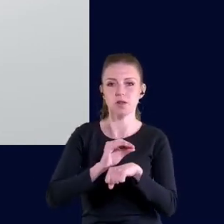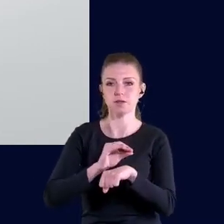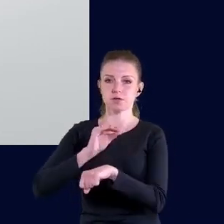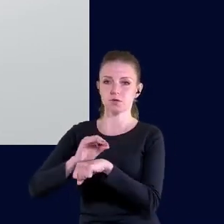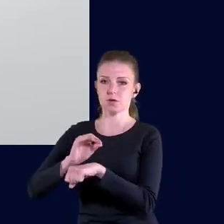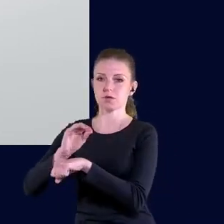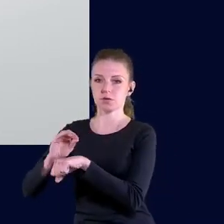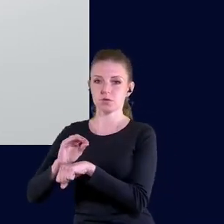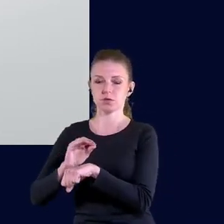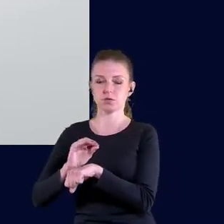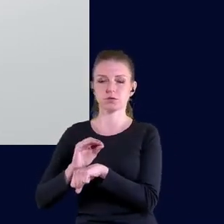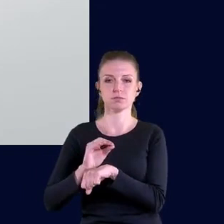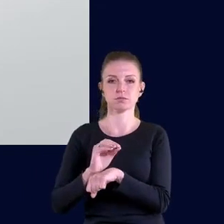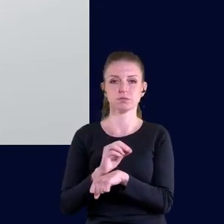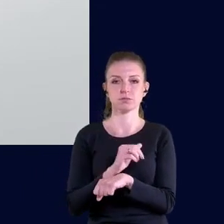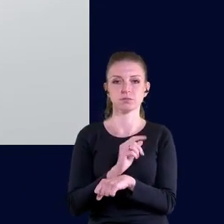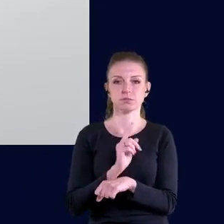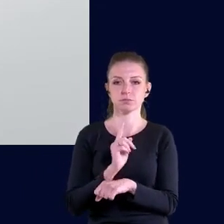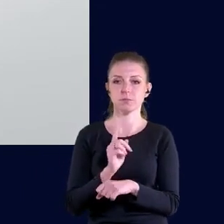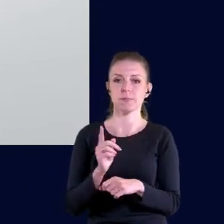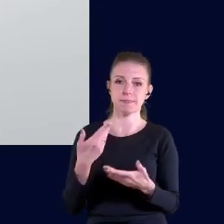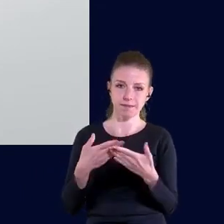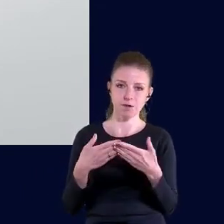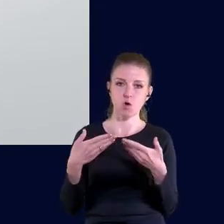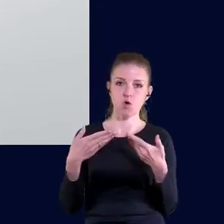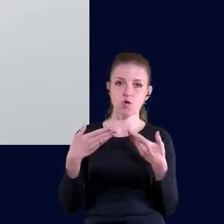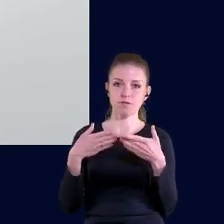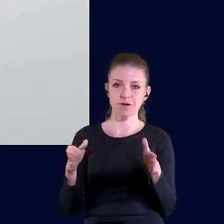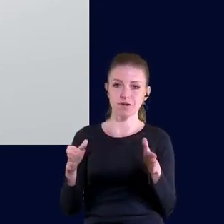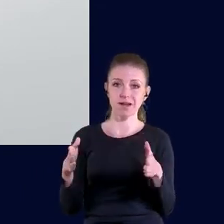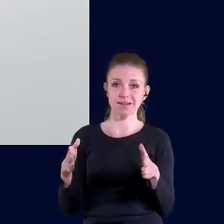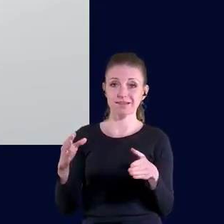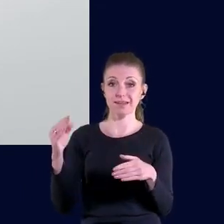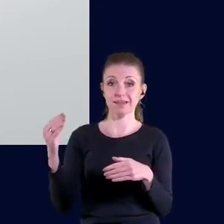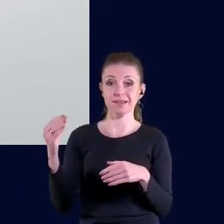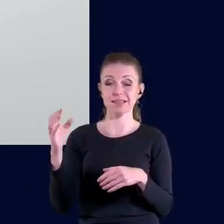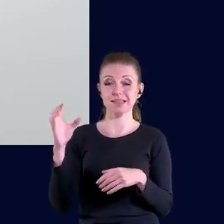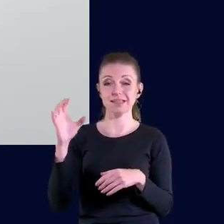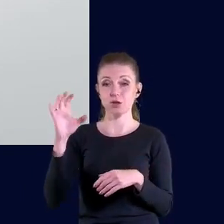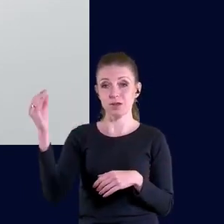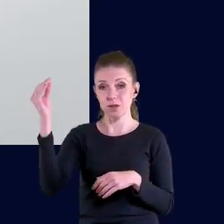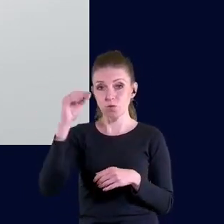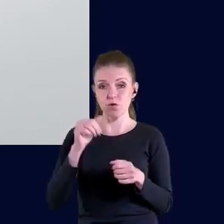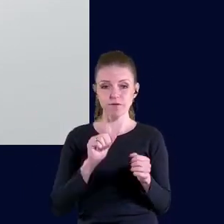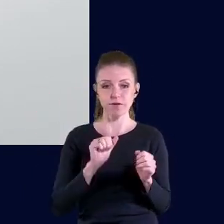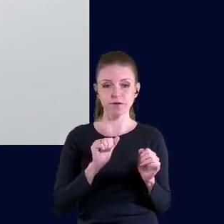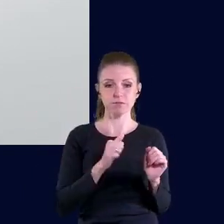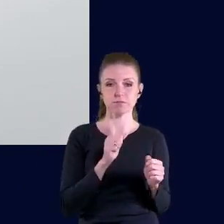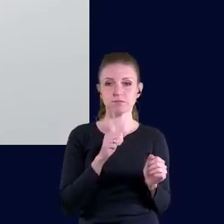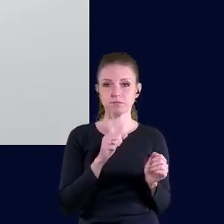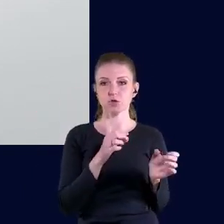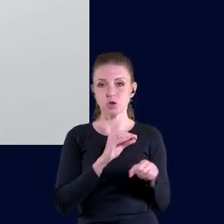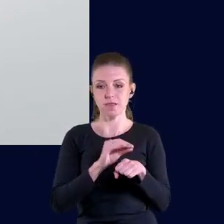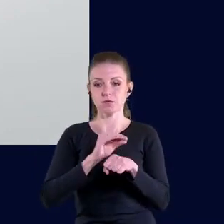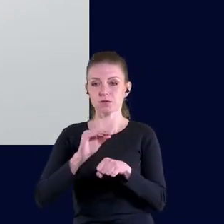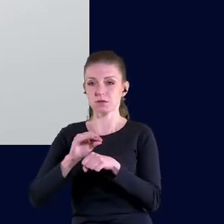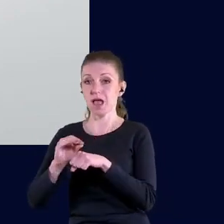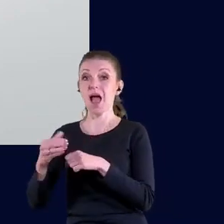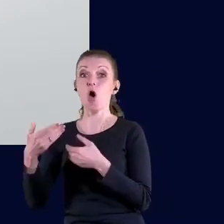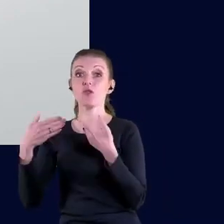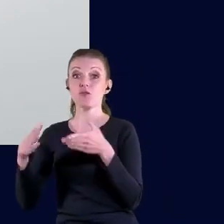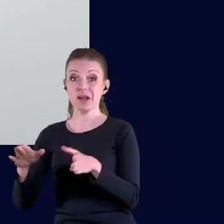tutaj akurat otwartezasoby naukowe są ostatnimi szkolenie eksperymencie